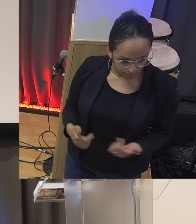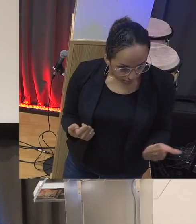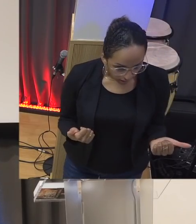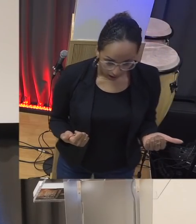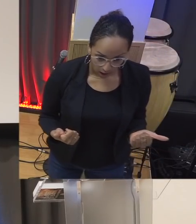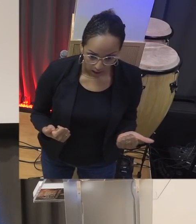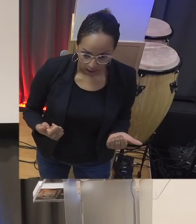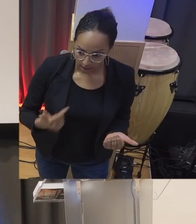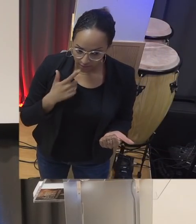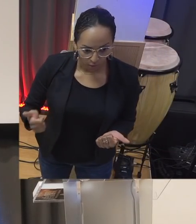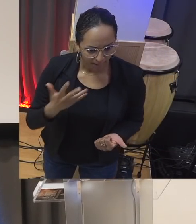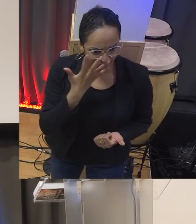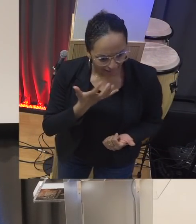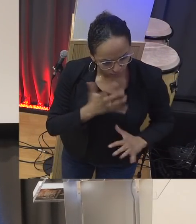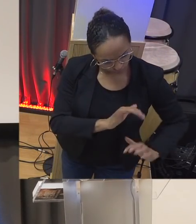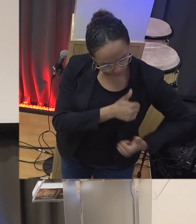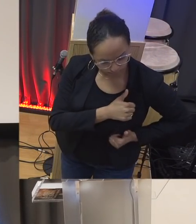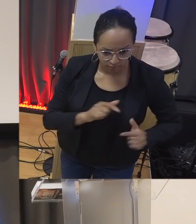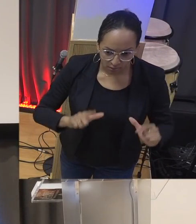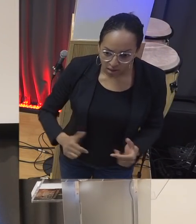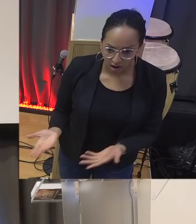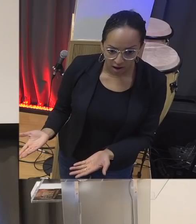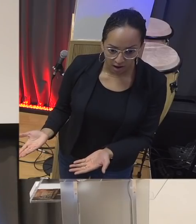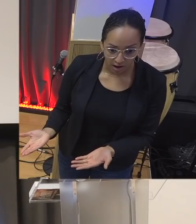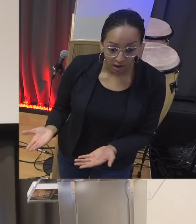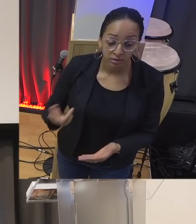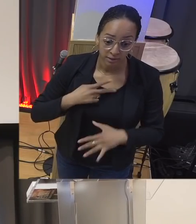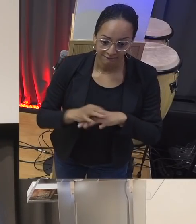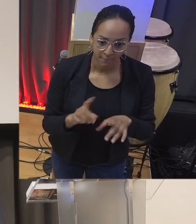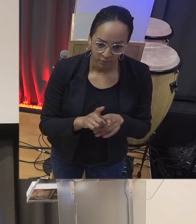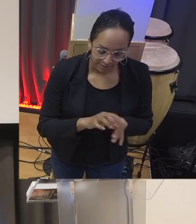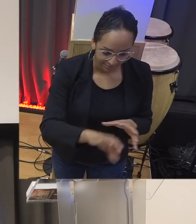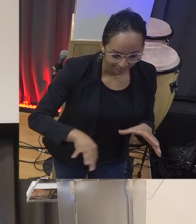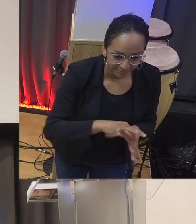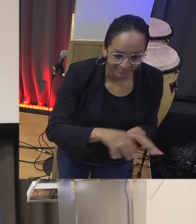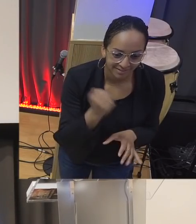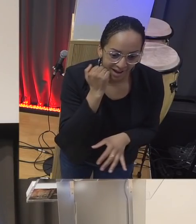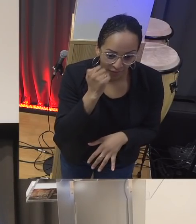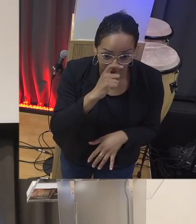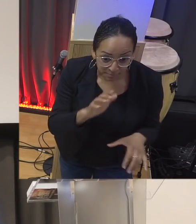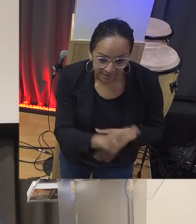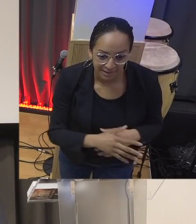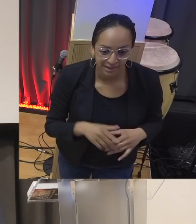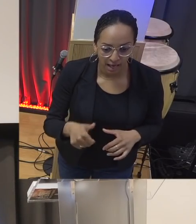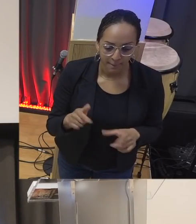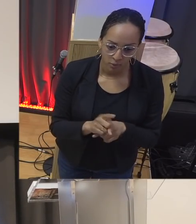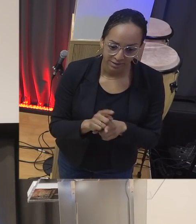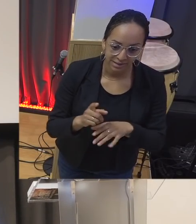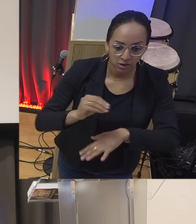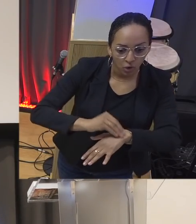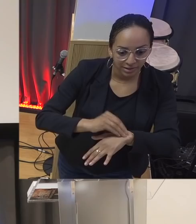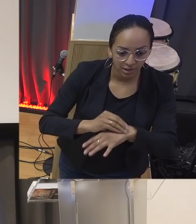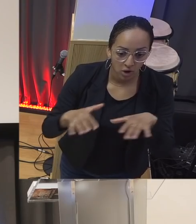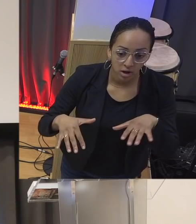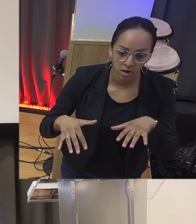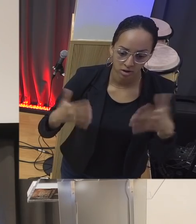qu'ils sont vraiment carrés, ils sont vraiment sérieux. Et donc Fatima fait aussi des pâtisseries orientales, elle est conseillère aussi en images, et elle sert le